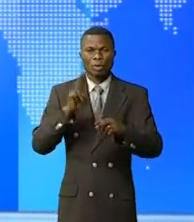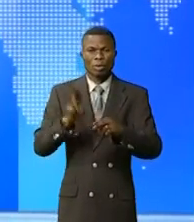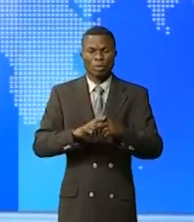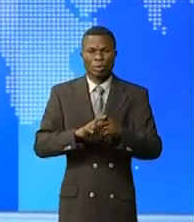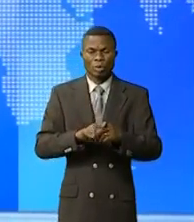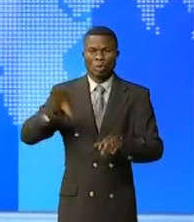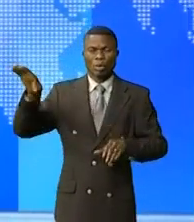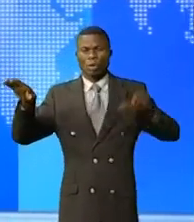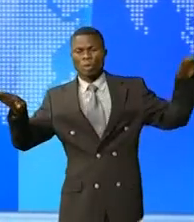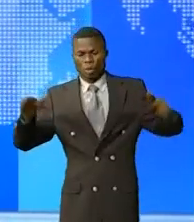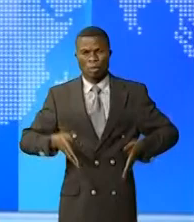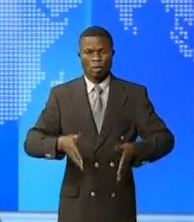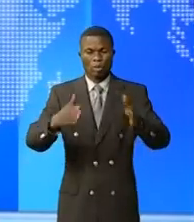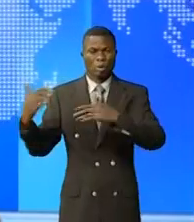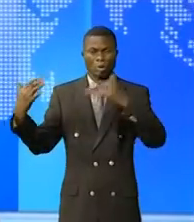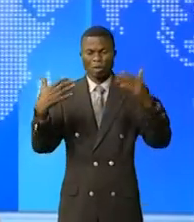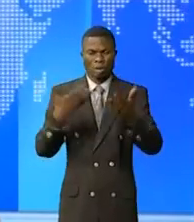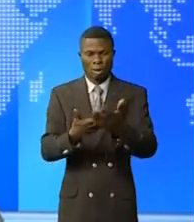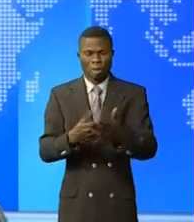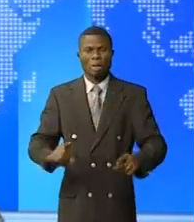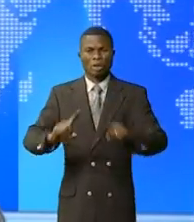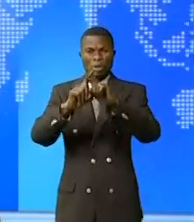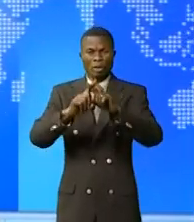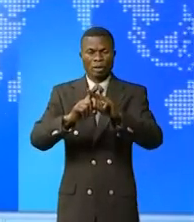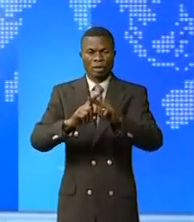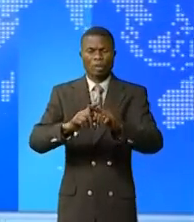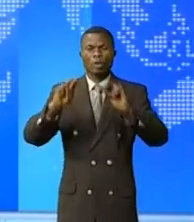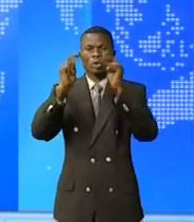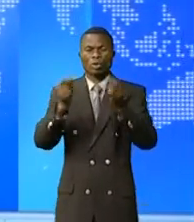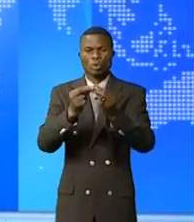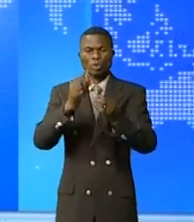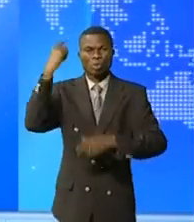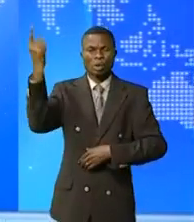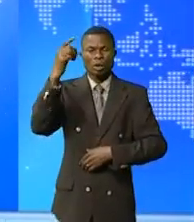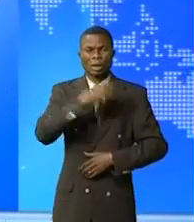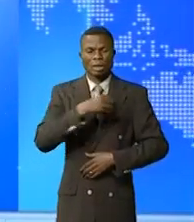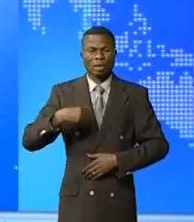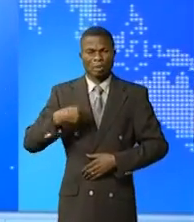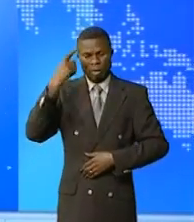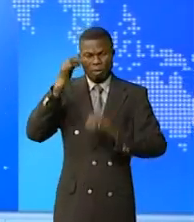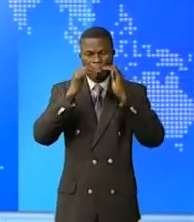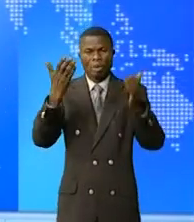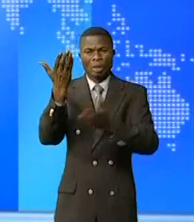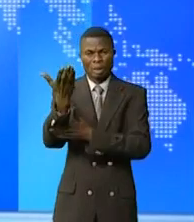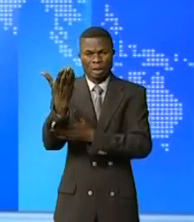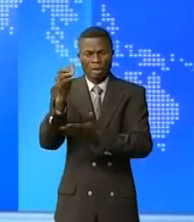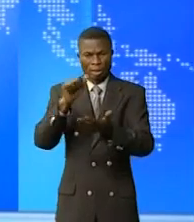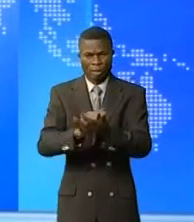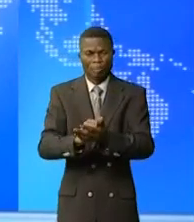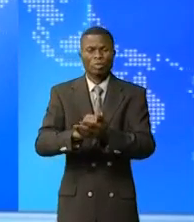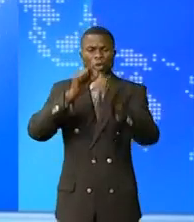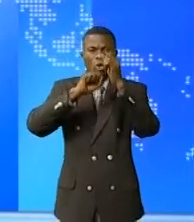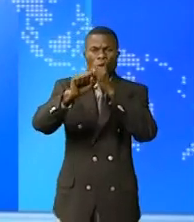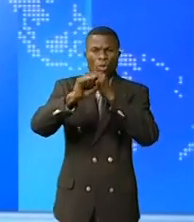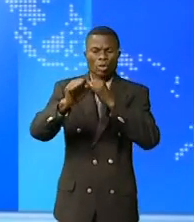robots tueurs sur le terrain de guerre ou conflit. La Ligue internationale des femmes pour la paix lance quant à ceux une campagne